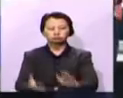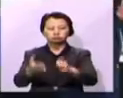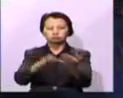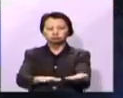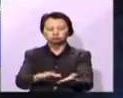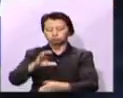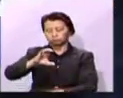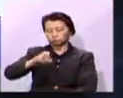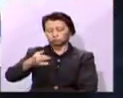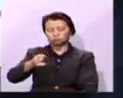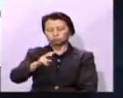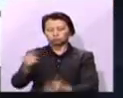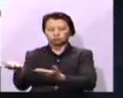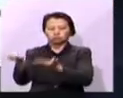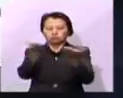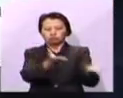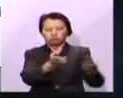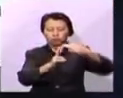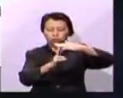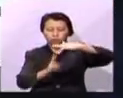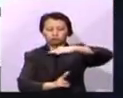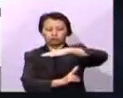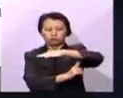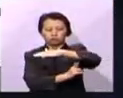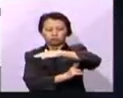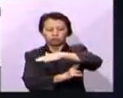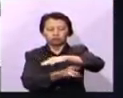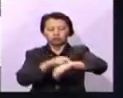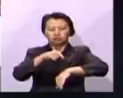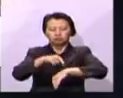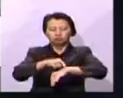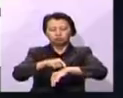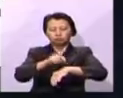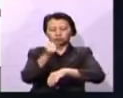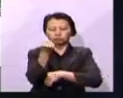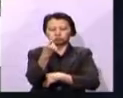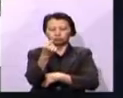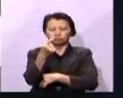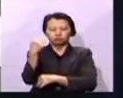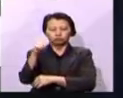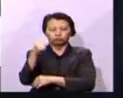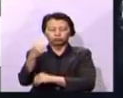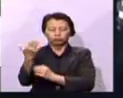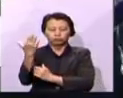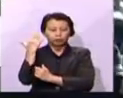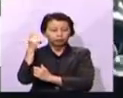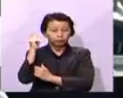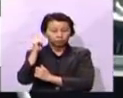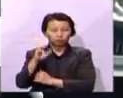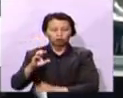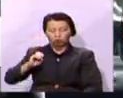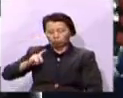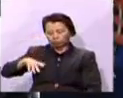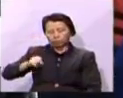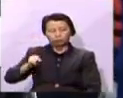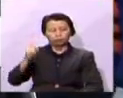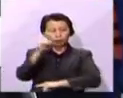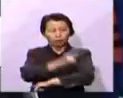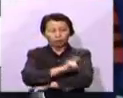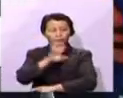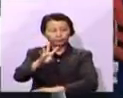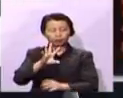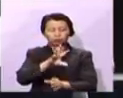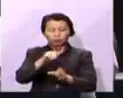Mayat Chen Zufen dibawa ke jeti nelayan pantai Leka, Parit Jawa pada 11.10 minit pagi tadi. Operasi yang masuk hari